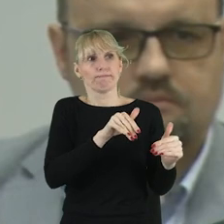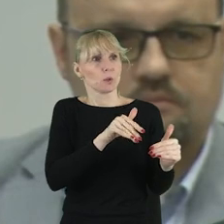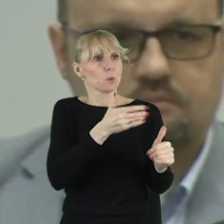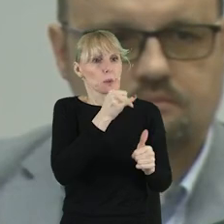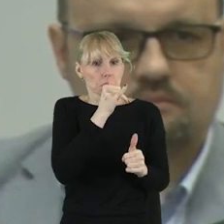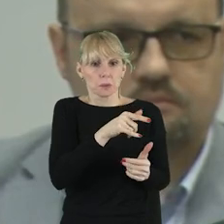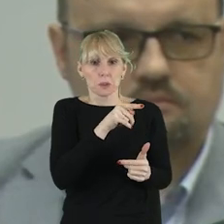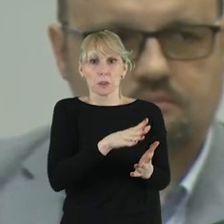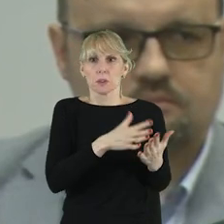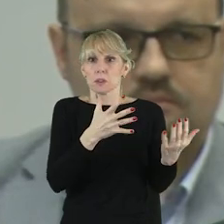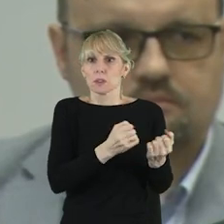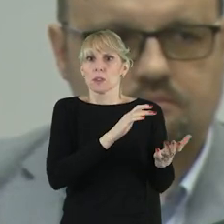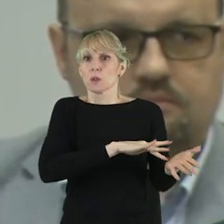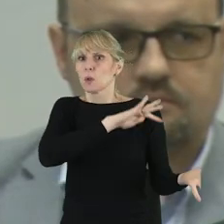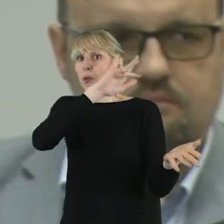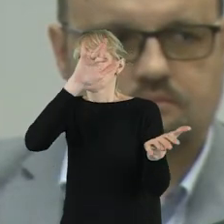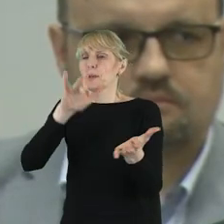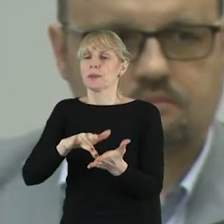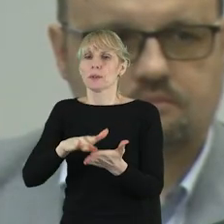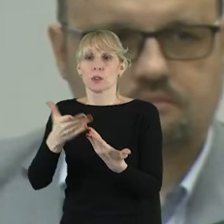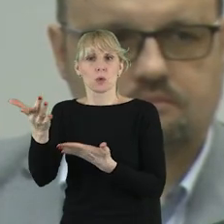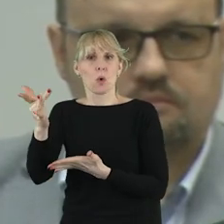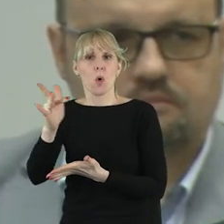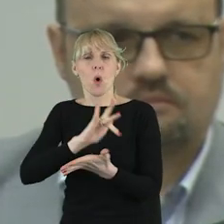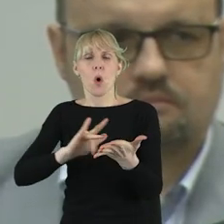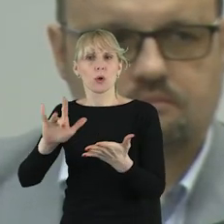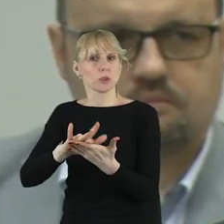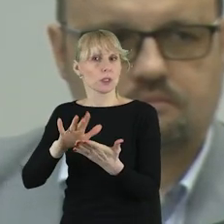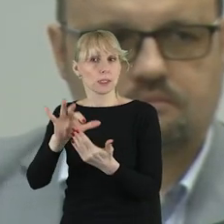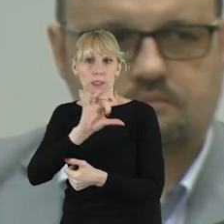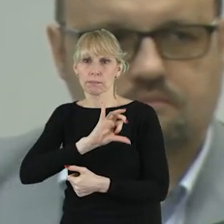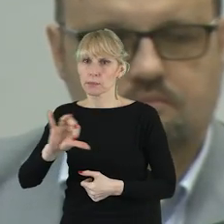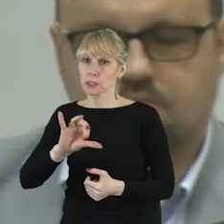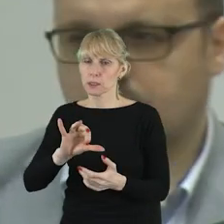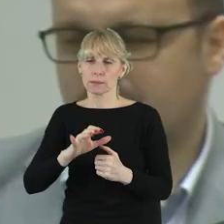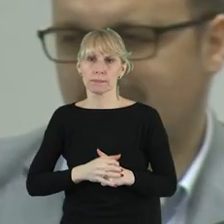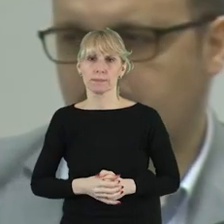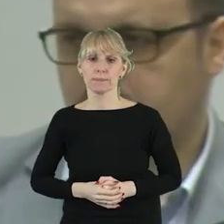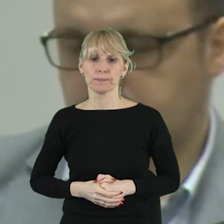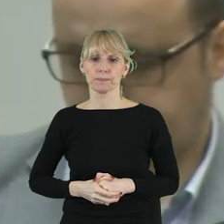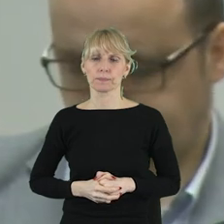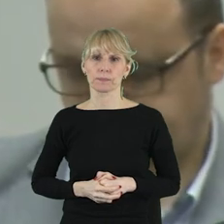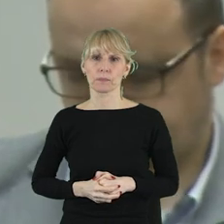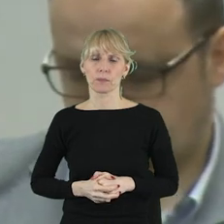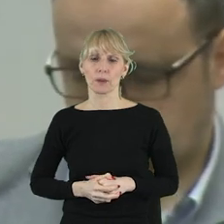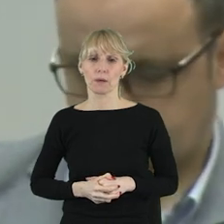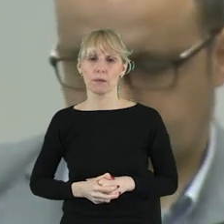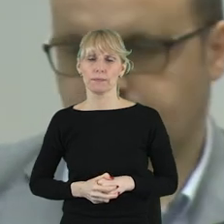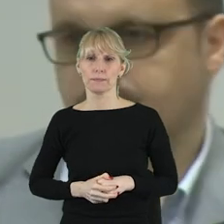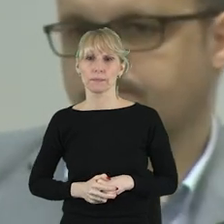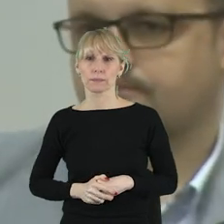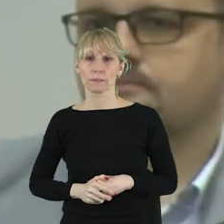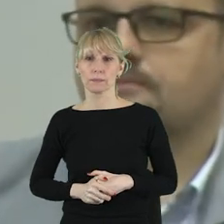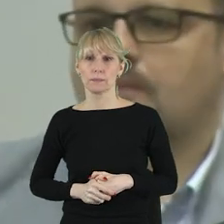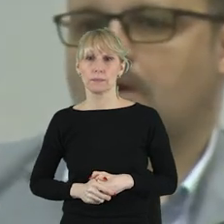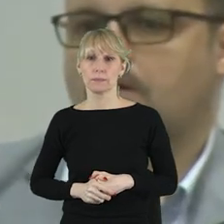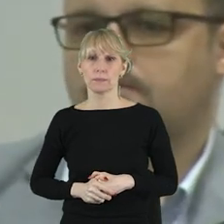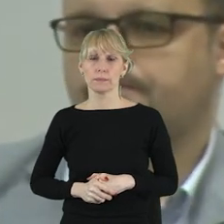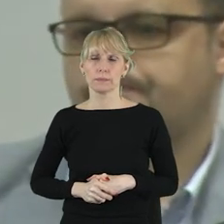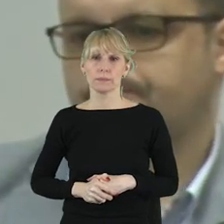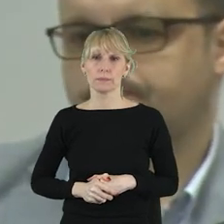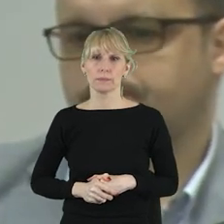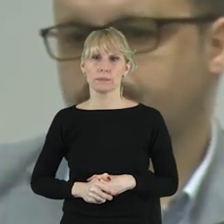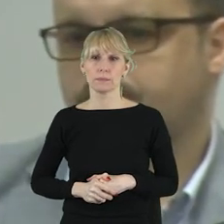ośrodka. Tu o kontrakcie, że jest on troszeczkę na inny obszar, pan marszałek Adamczyk już powiedział i stąd